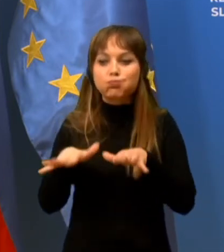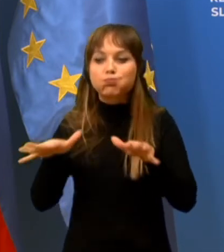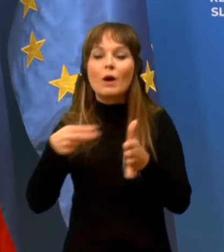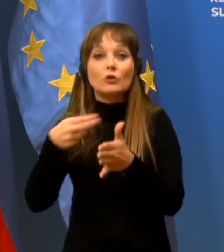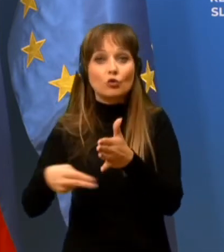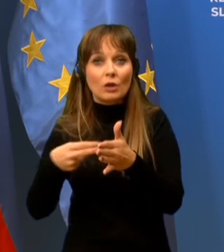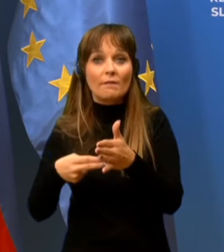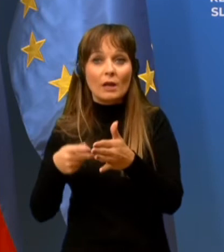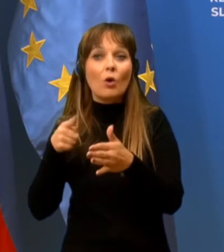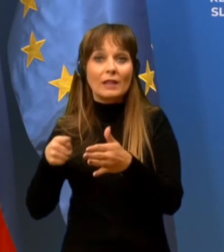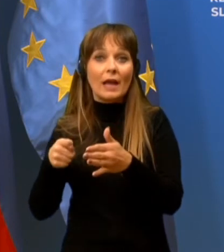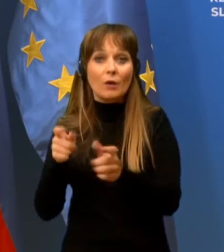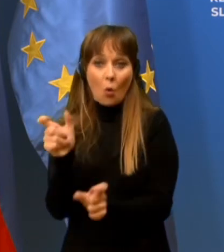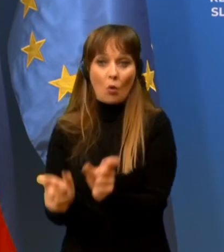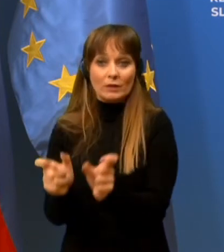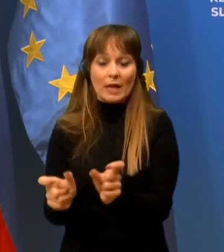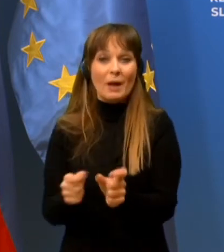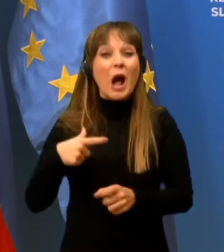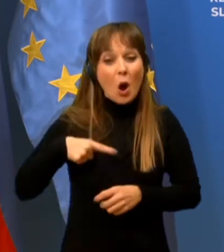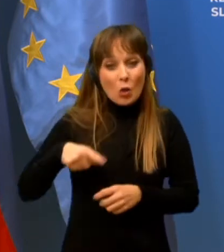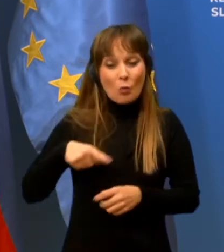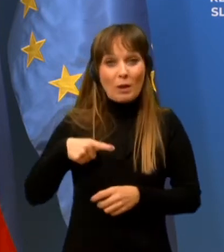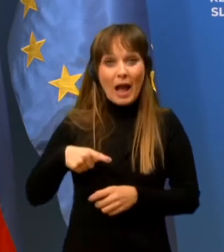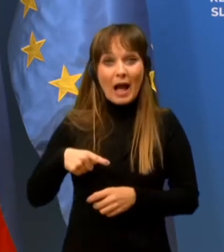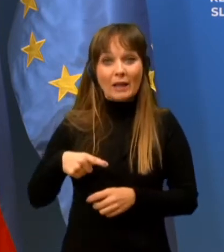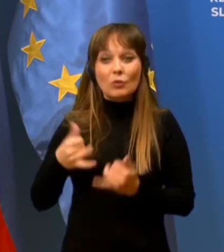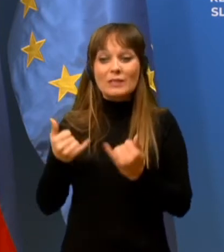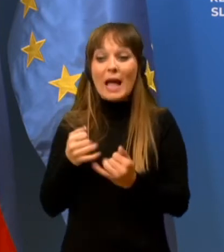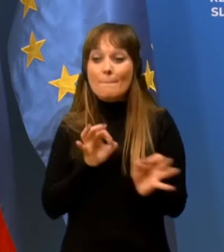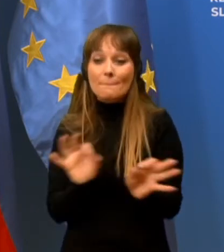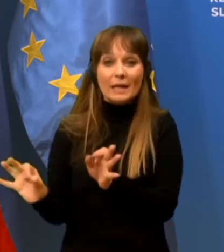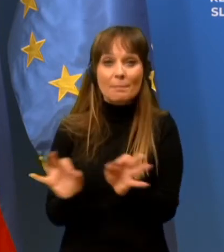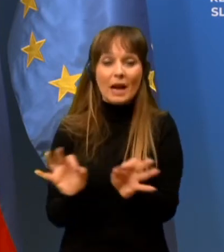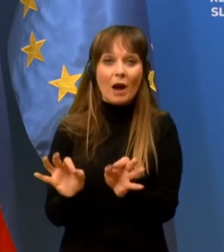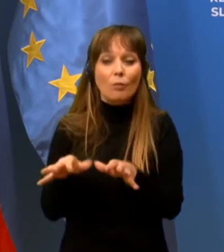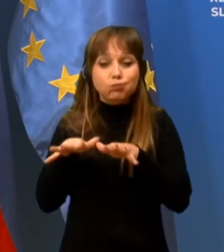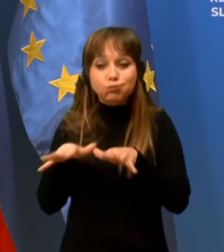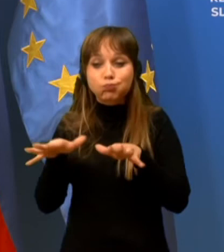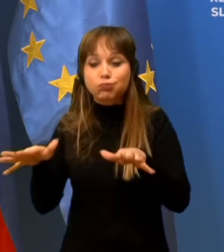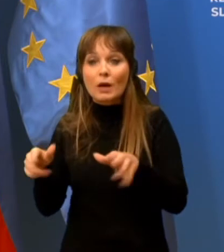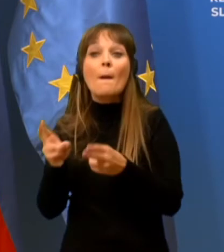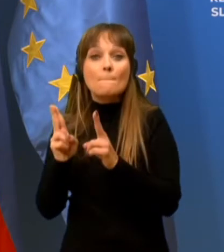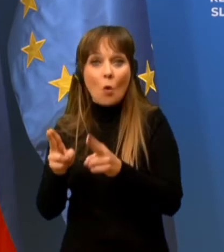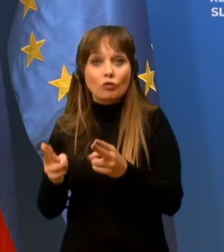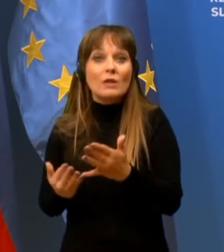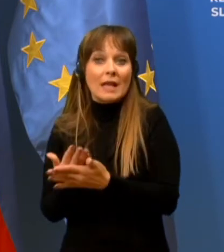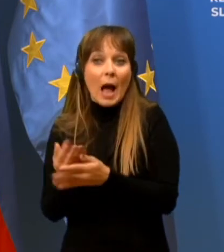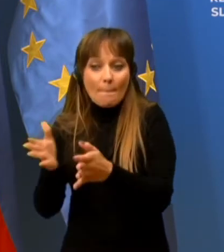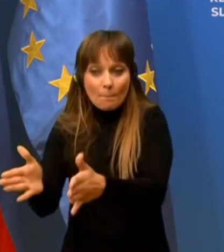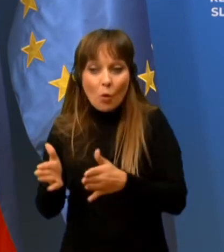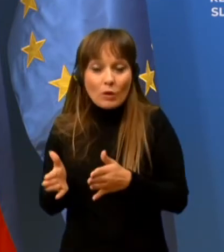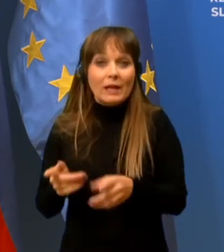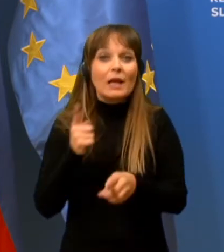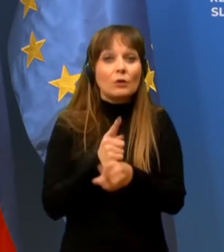število COVID pacijentov. V Ljubljani so v teku intenzivne priprave na razširitev kapacitet, tudi in še